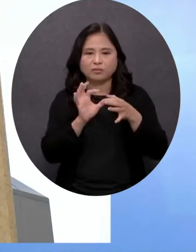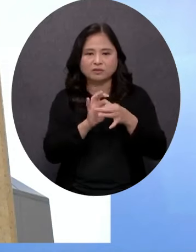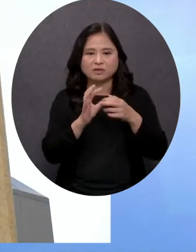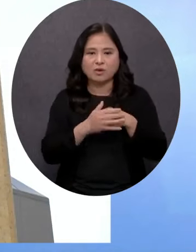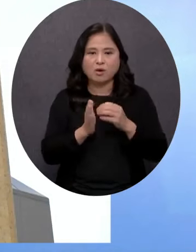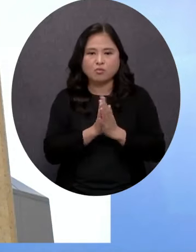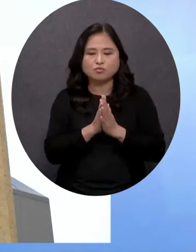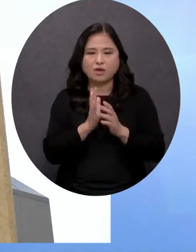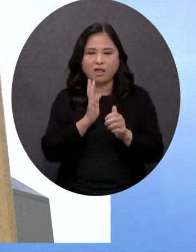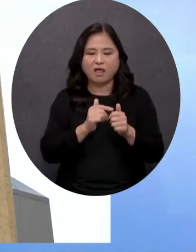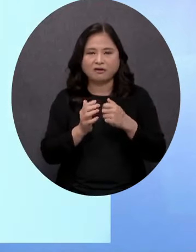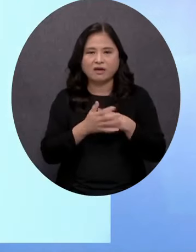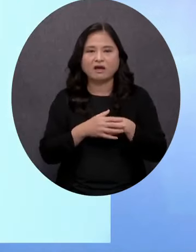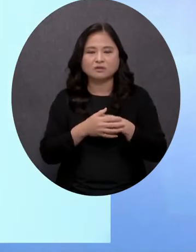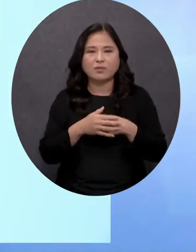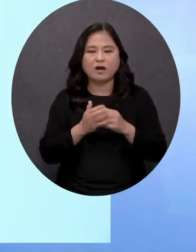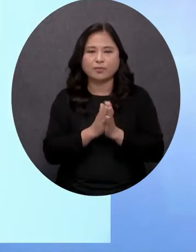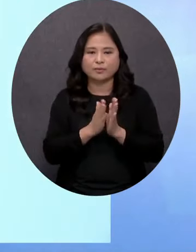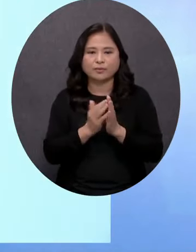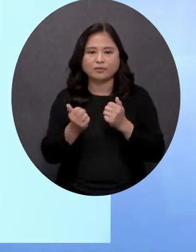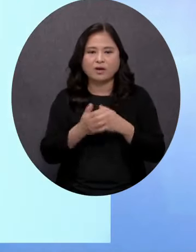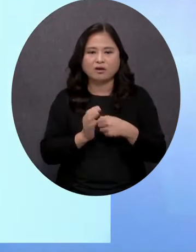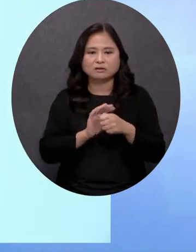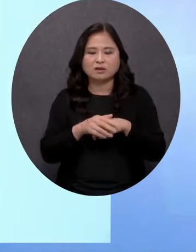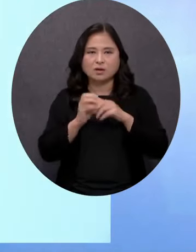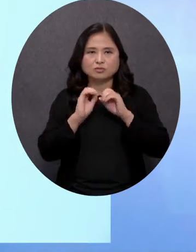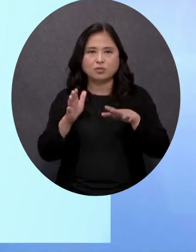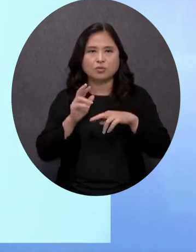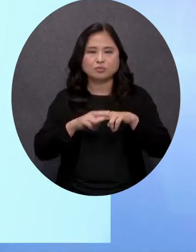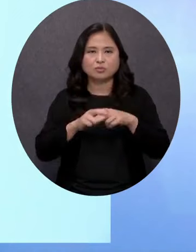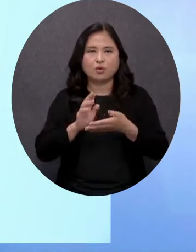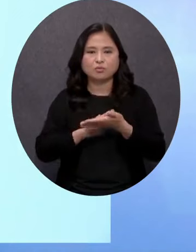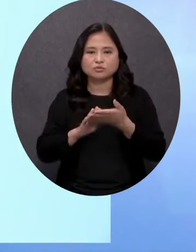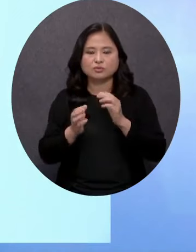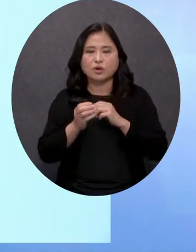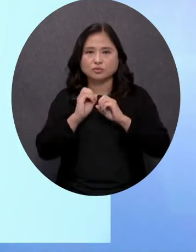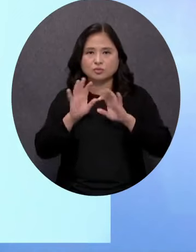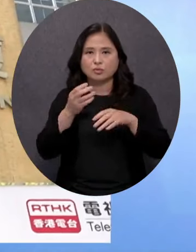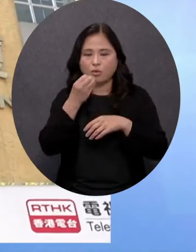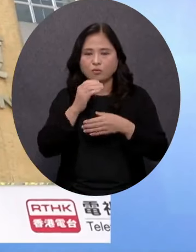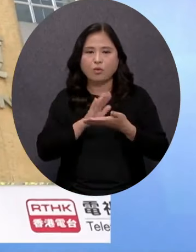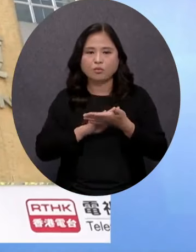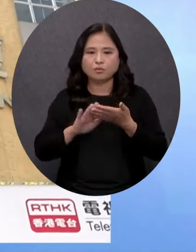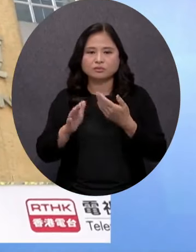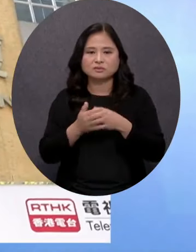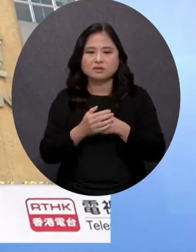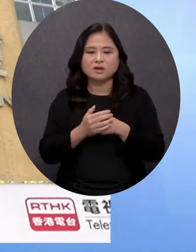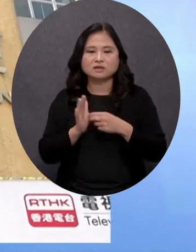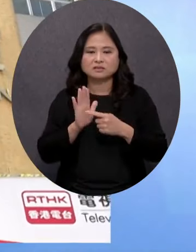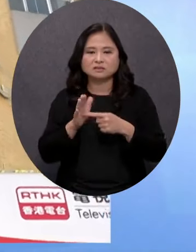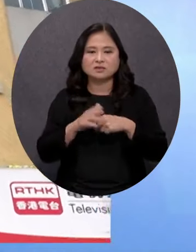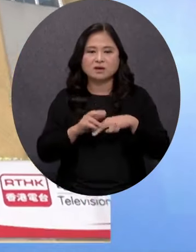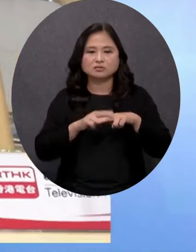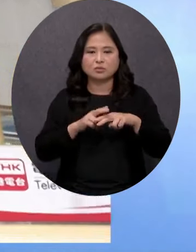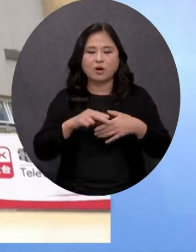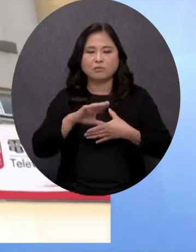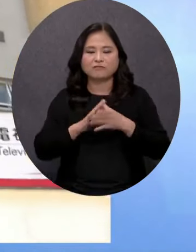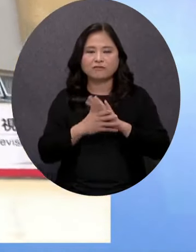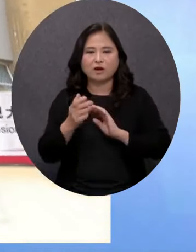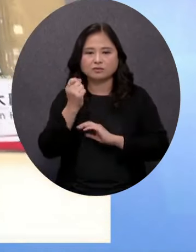互相理解和欣赏，向世界说好中国故事，说好香港故事，并展示中华文化独特一